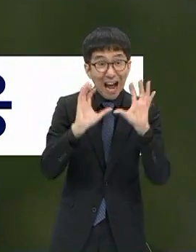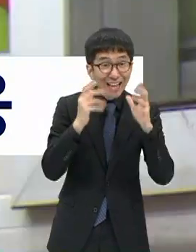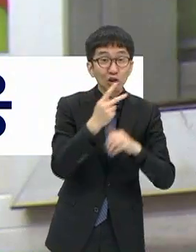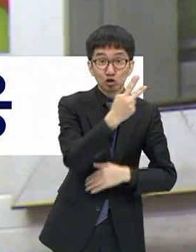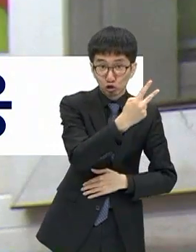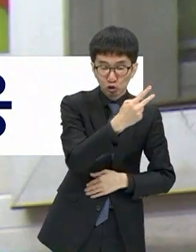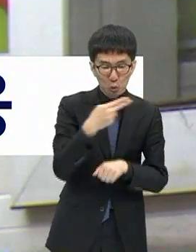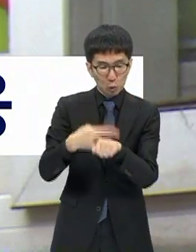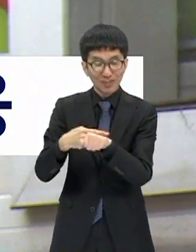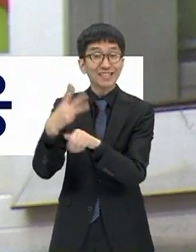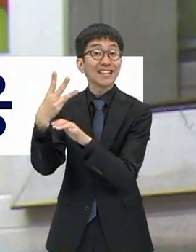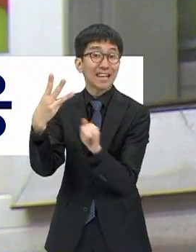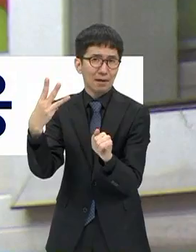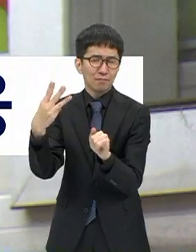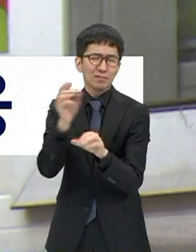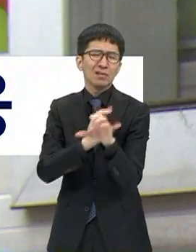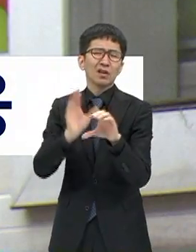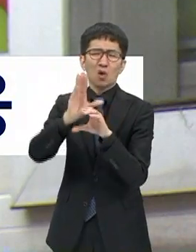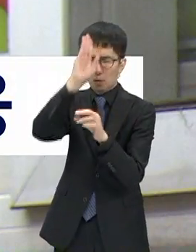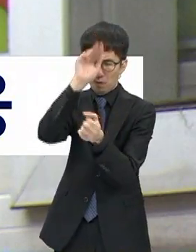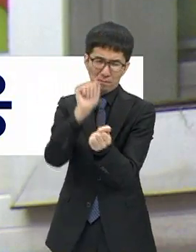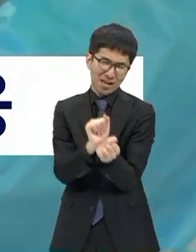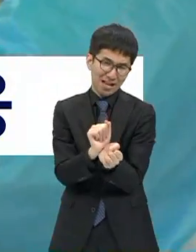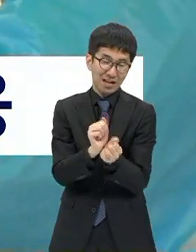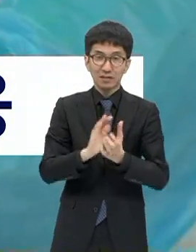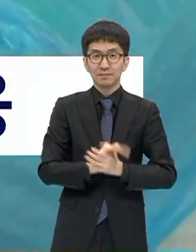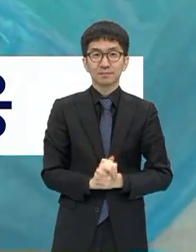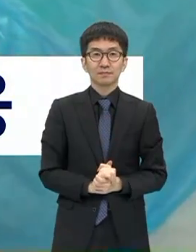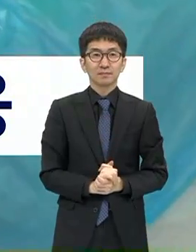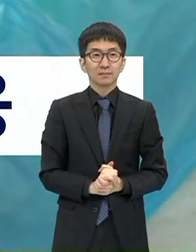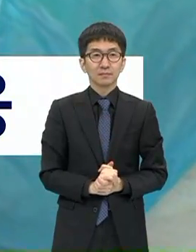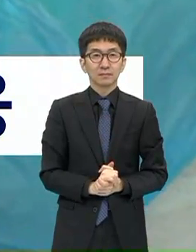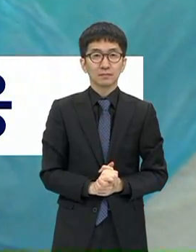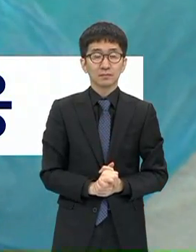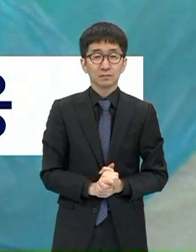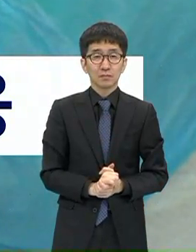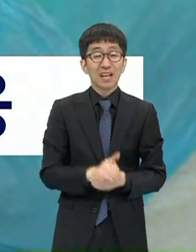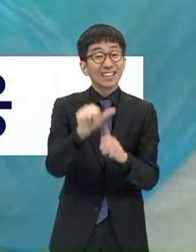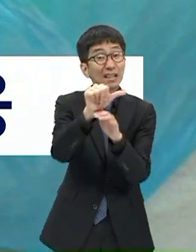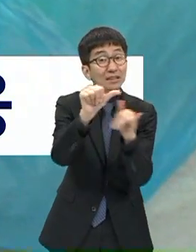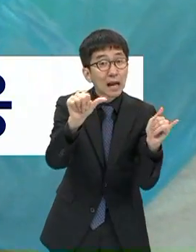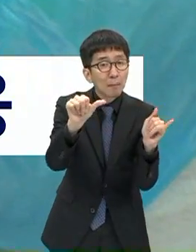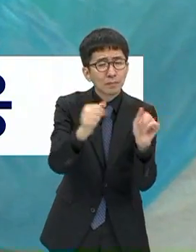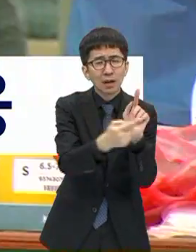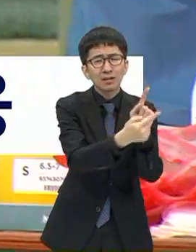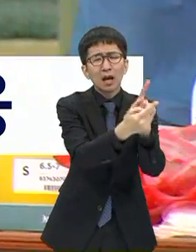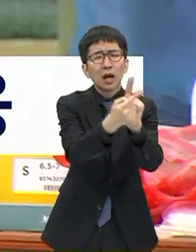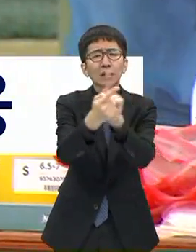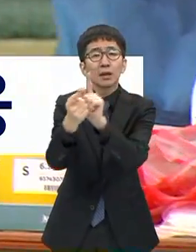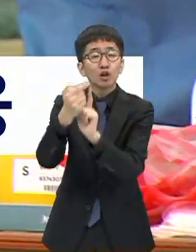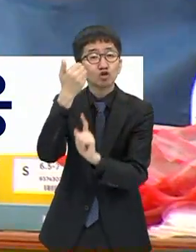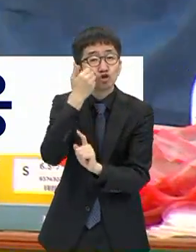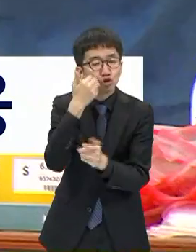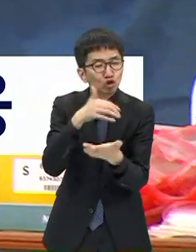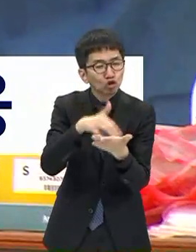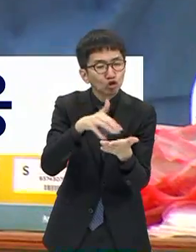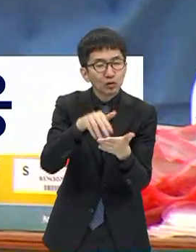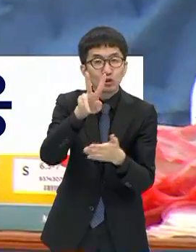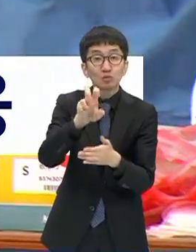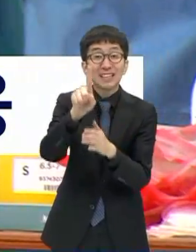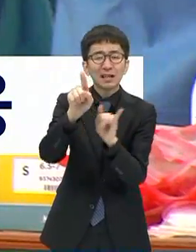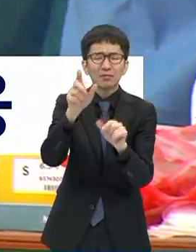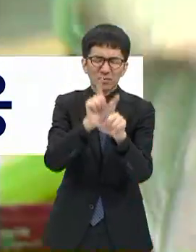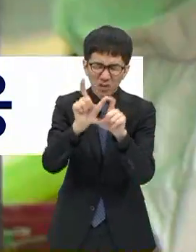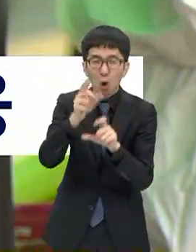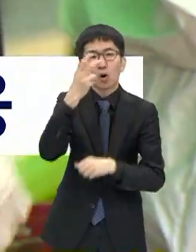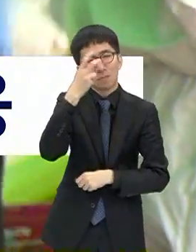2명과 교사 3명이 추가로 확진됐습니다. 방역당국은 이들 5명의 밀접 접촉자 21명에 대해 검사에